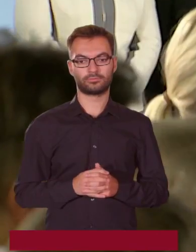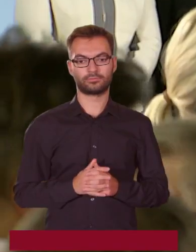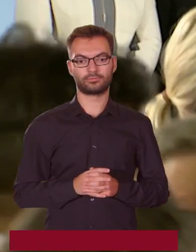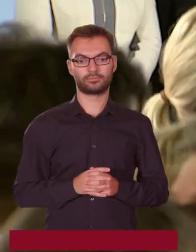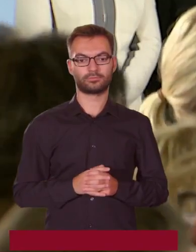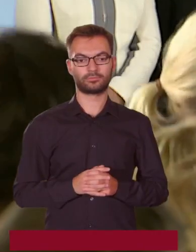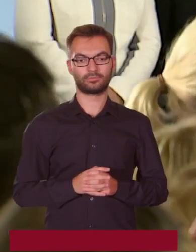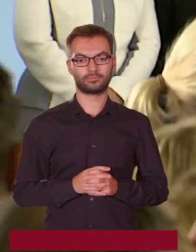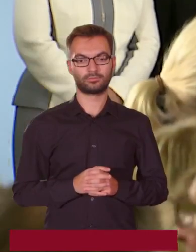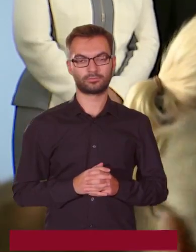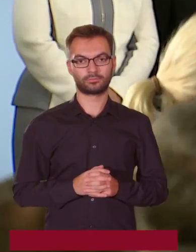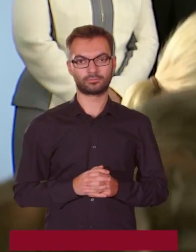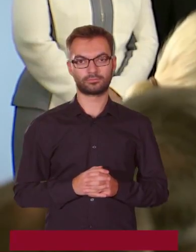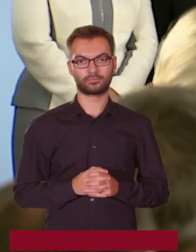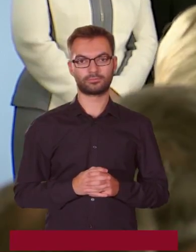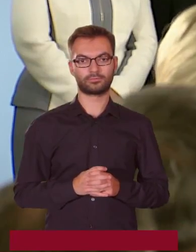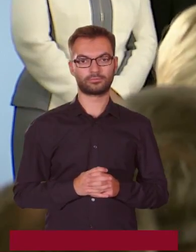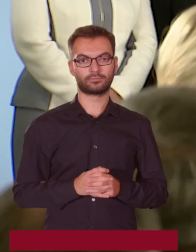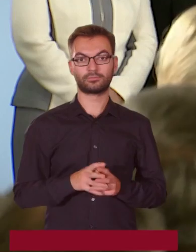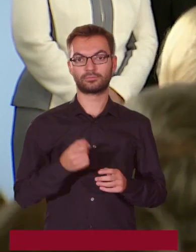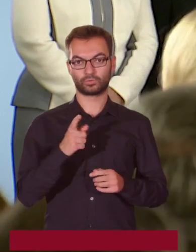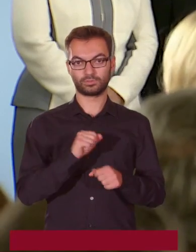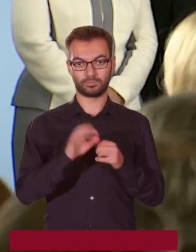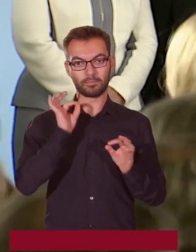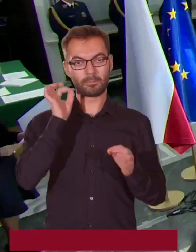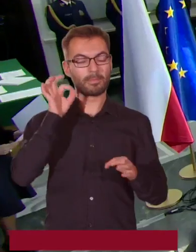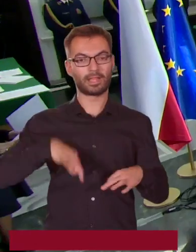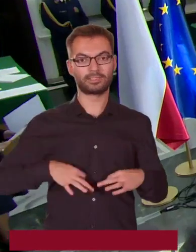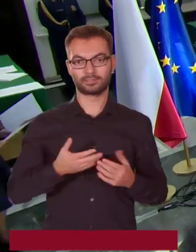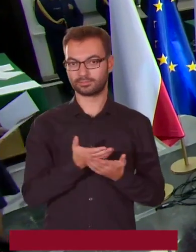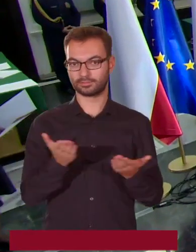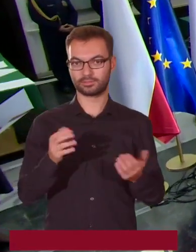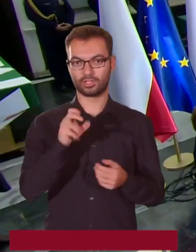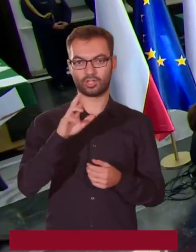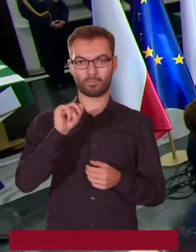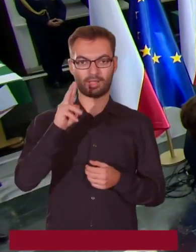Czy jest na sali pani Barbara Stanisława Chrobak? Jest.